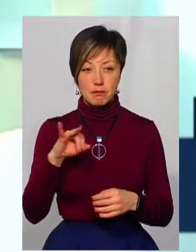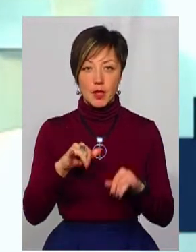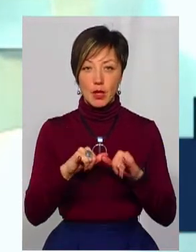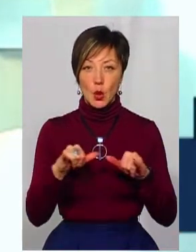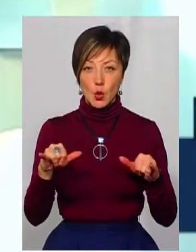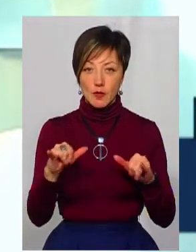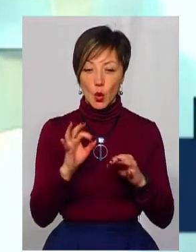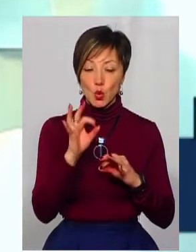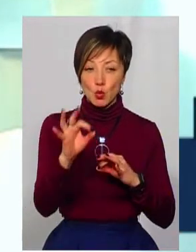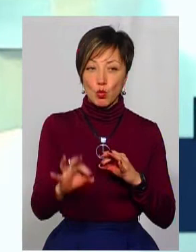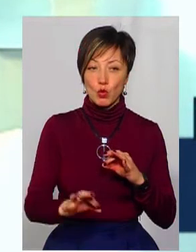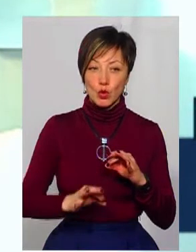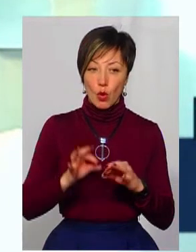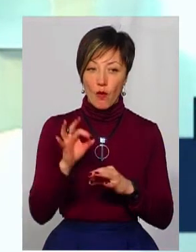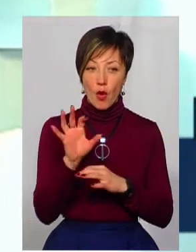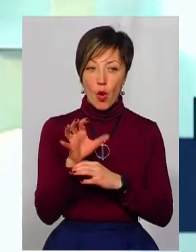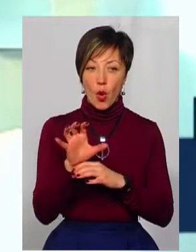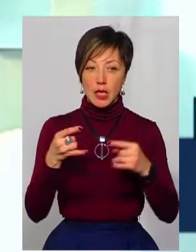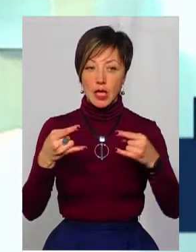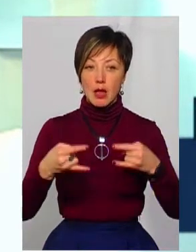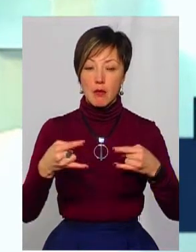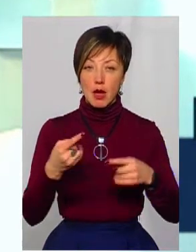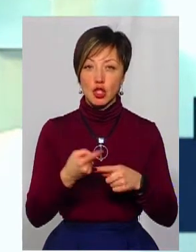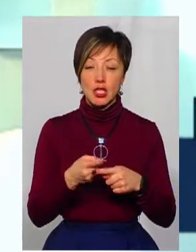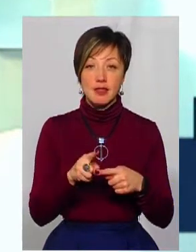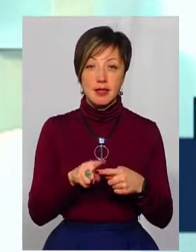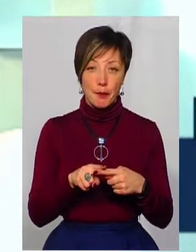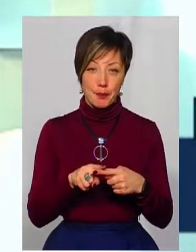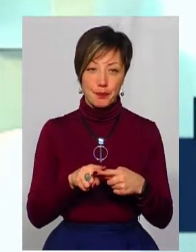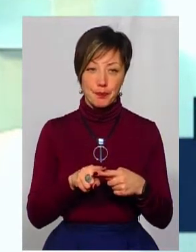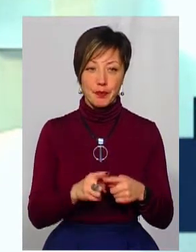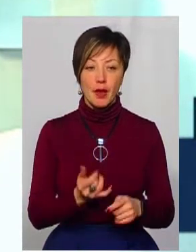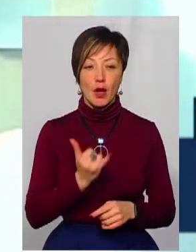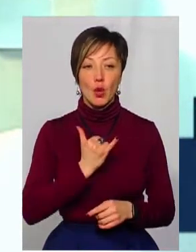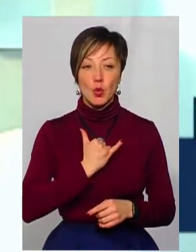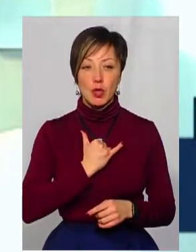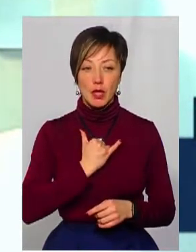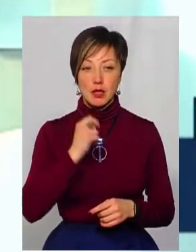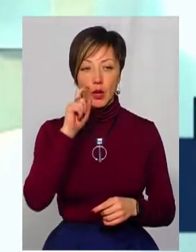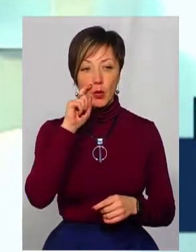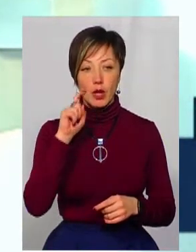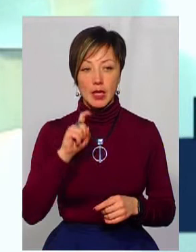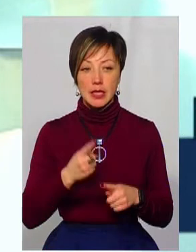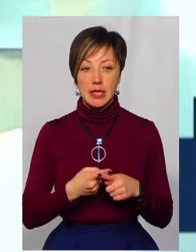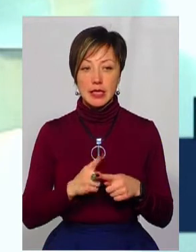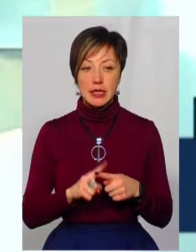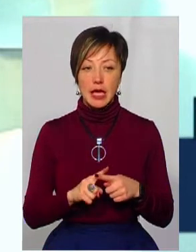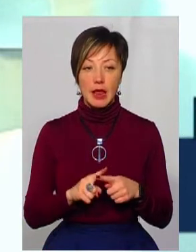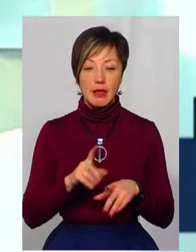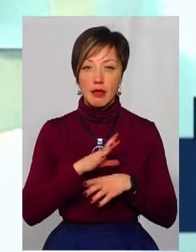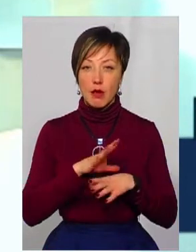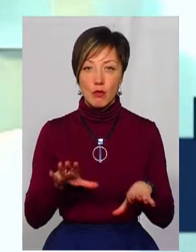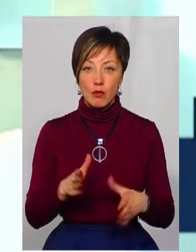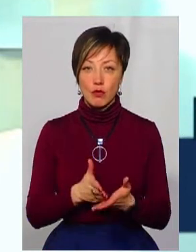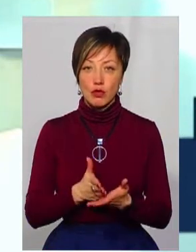взагалі супутникового телебачення. Супутникове телебачення – це в нас, по крайній мірі на Україні, це не був